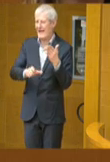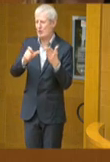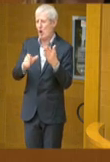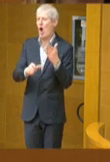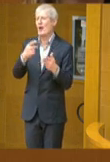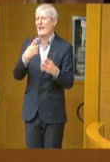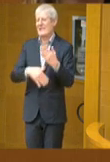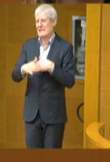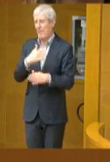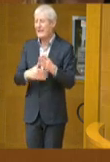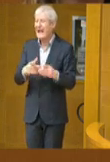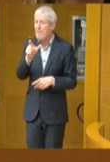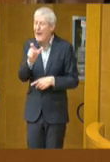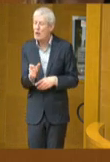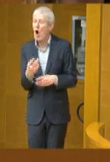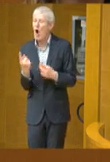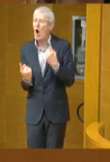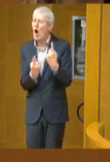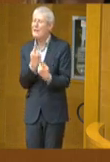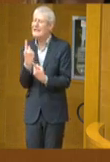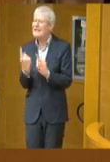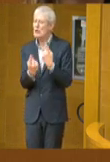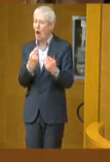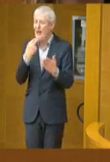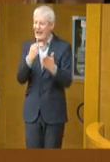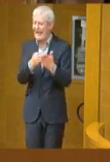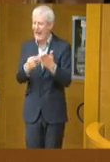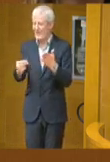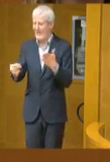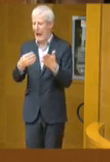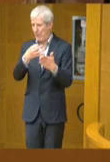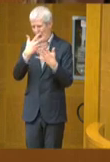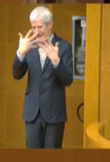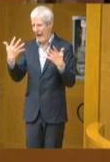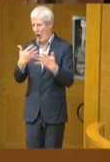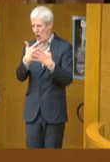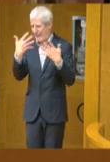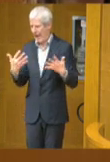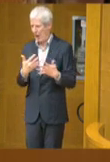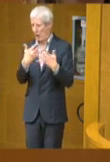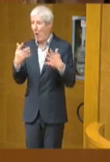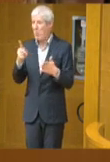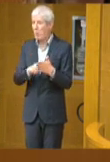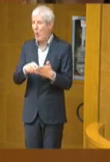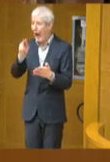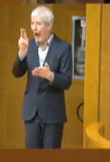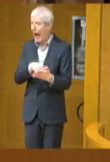persona con disabilità esattamente nell'accezione della Convenzione ONU. Poi